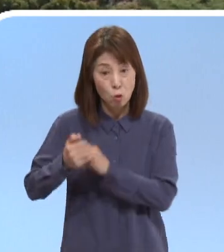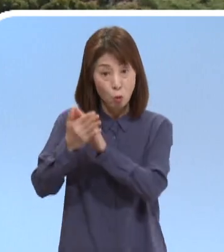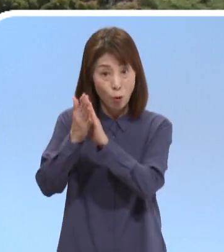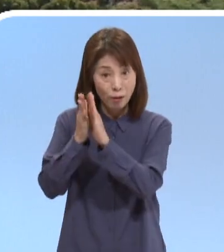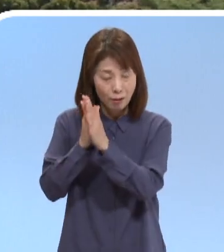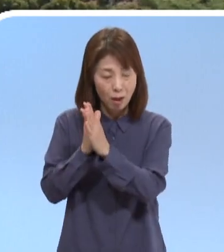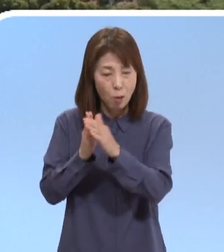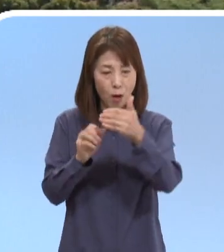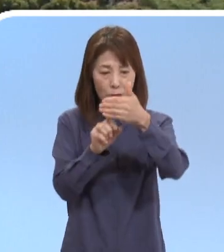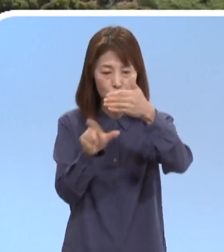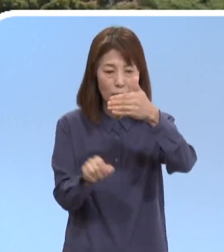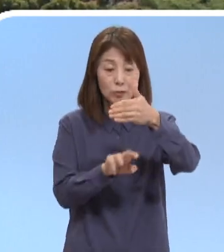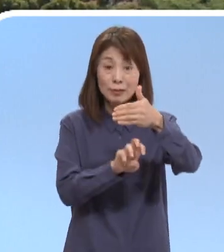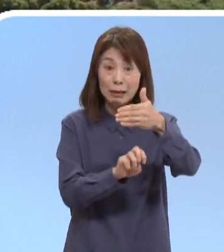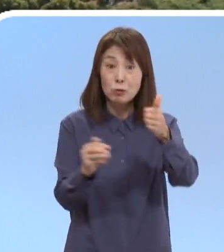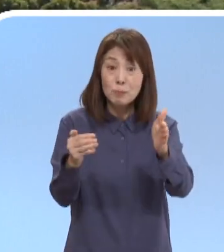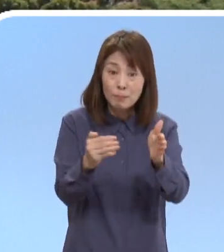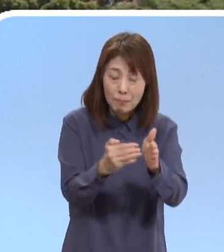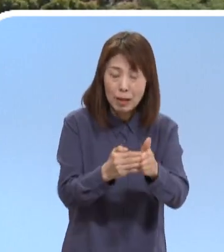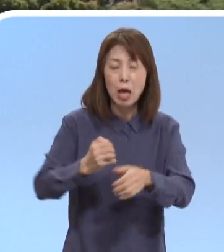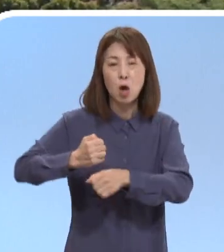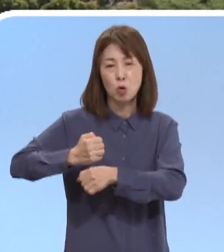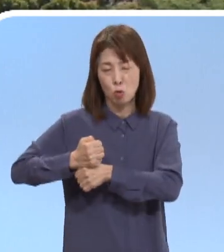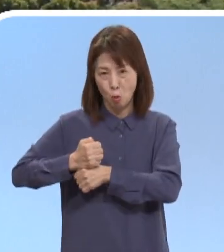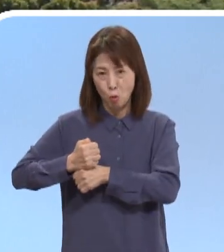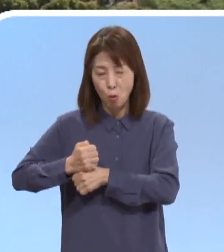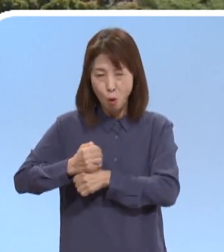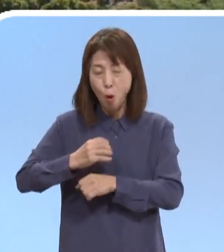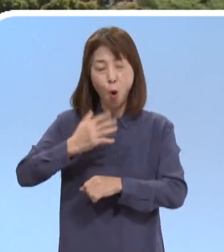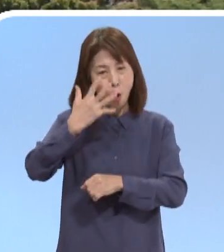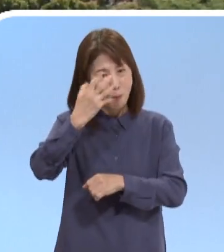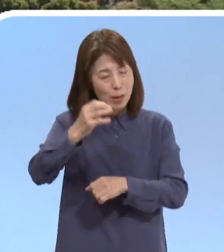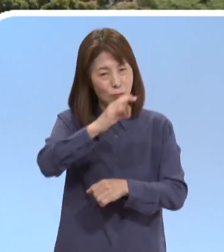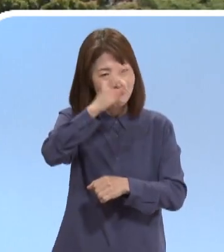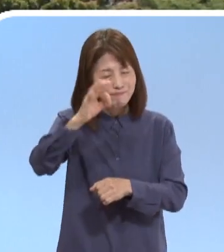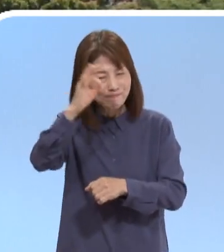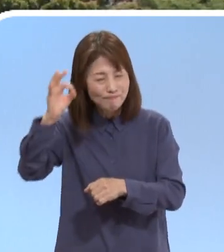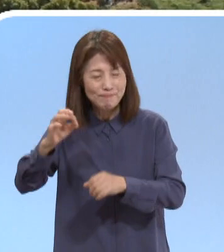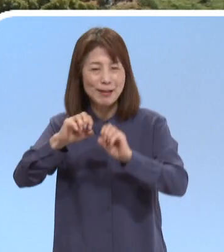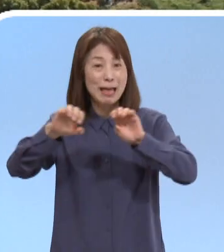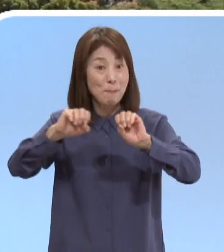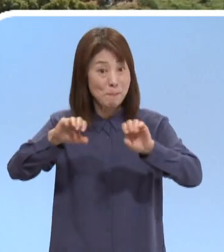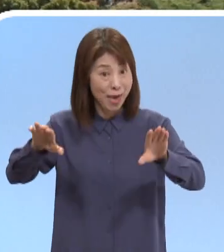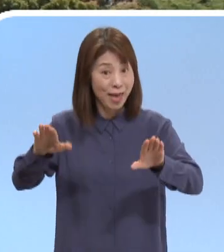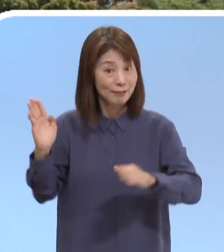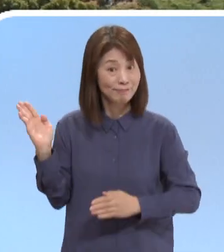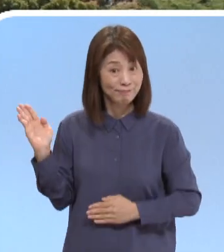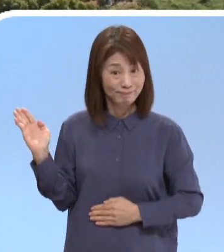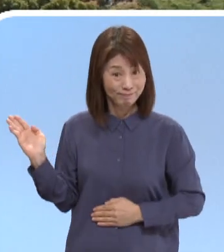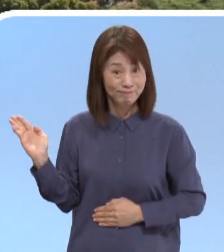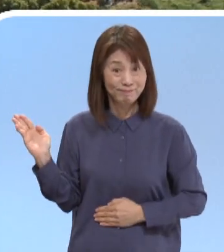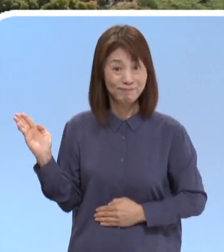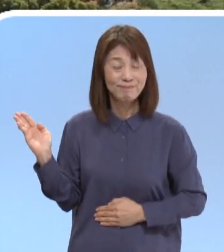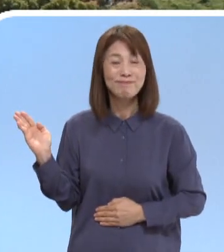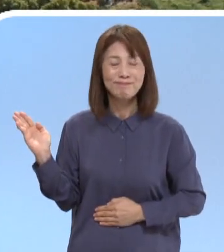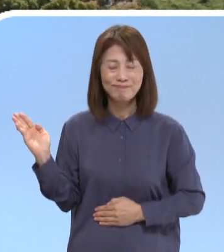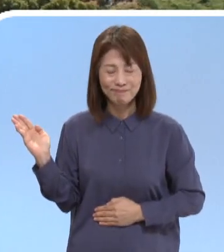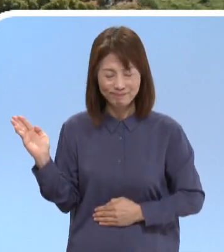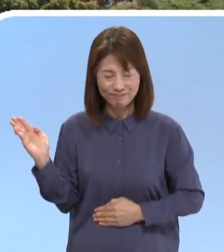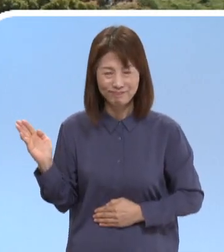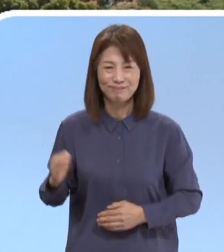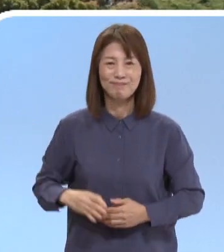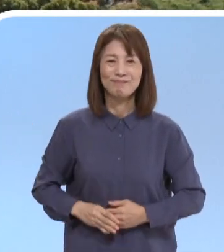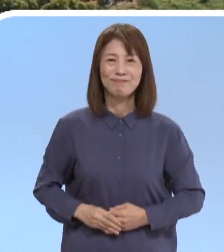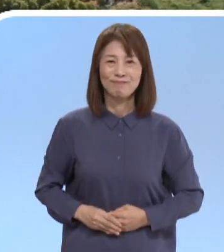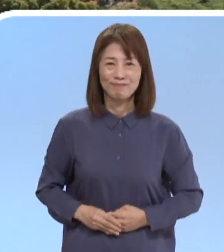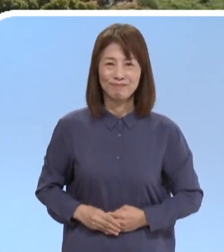兵庫県では9月30日まで兵庫デスティネーションキャンペーン兵庫テロワール旅私の感動その先へを